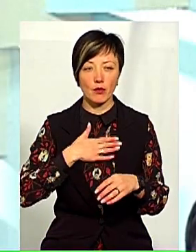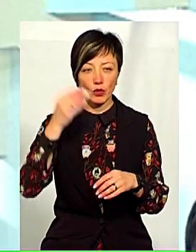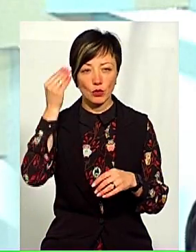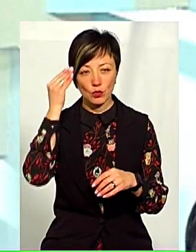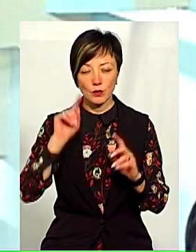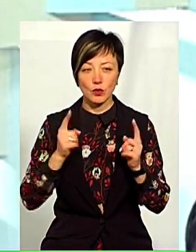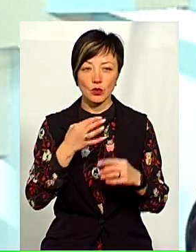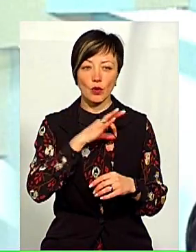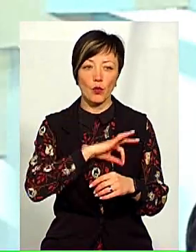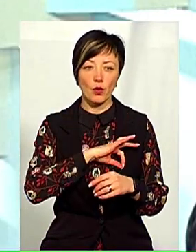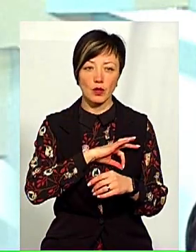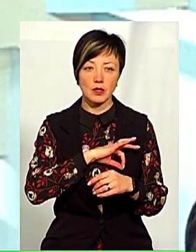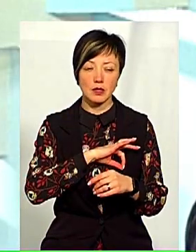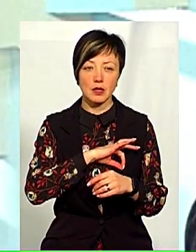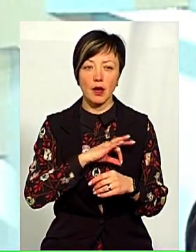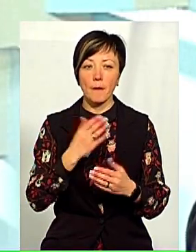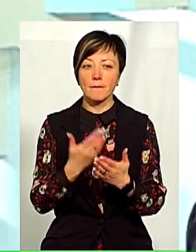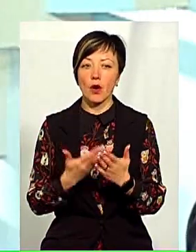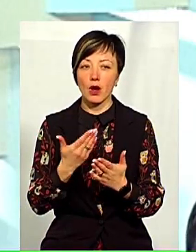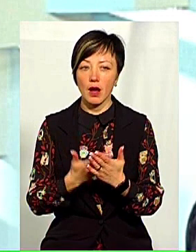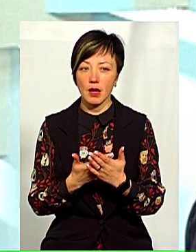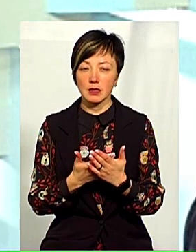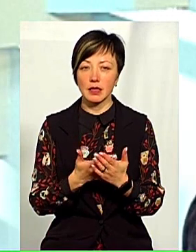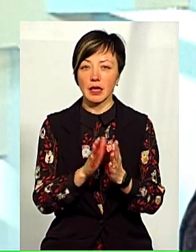дуже корисні поради, які